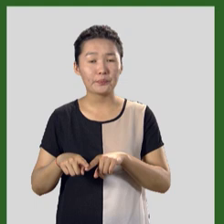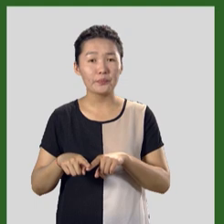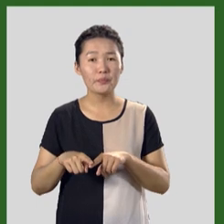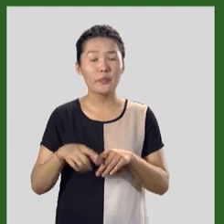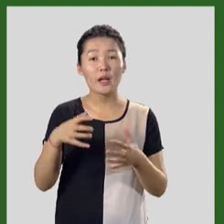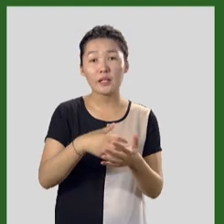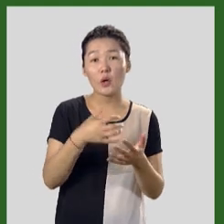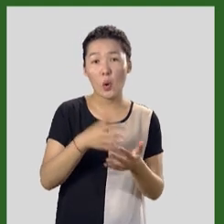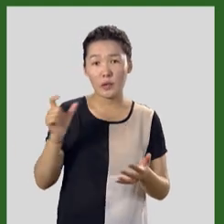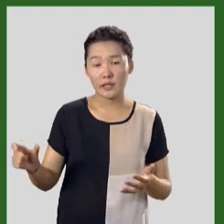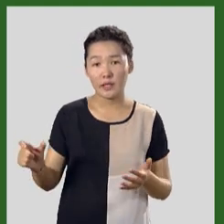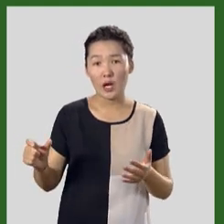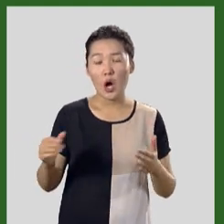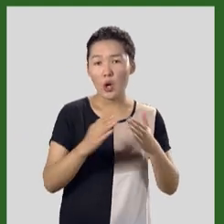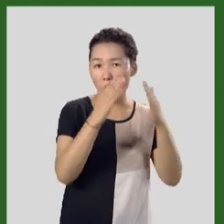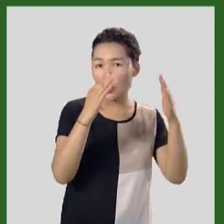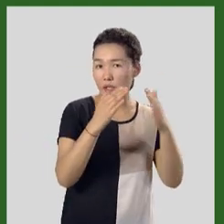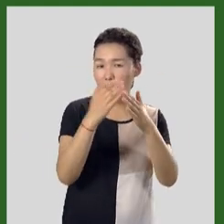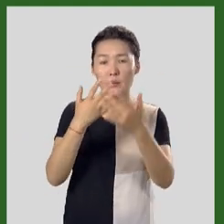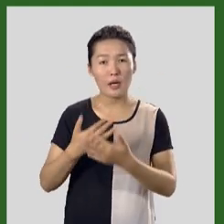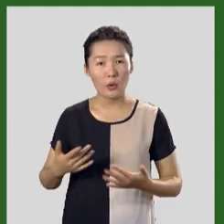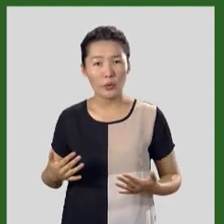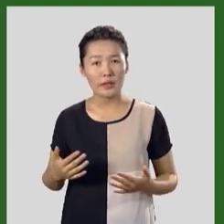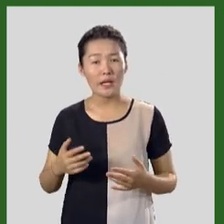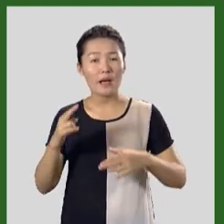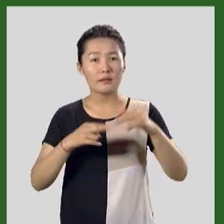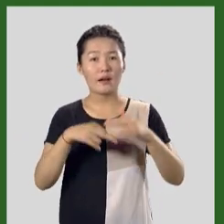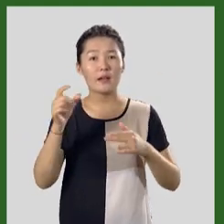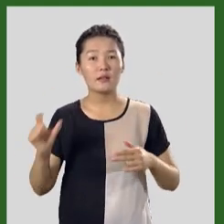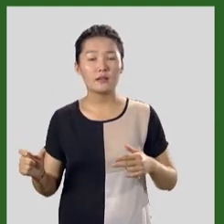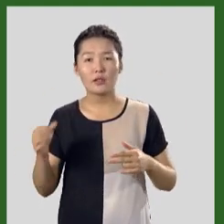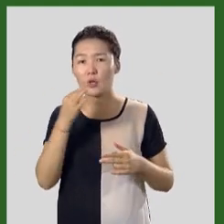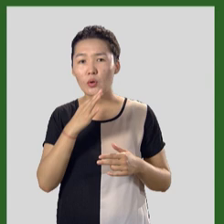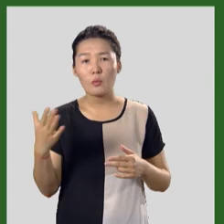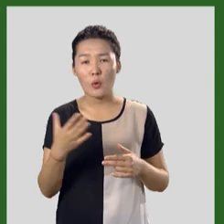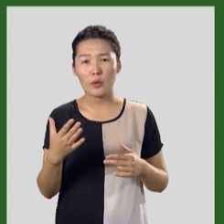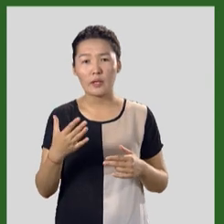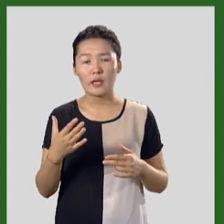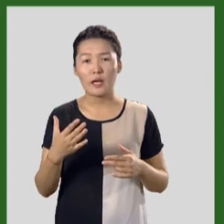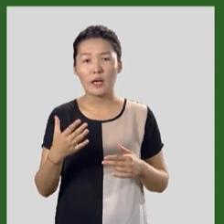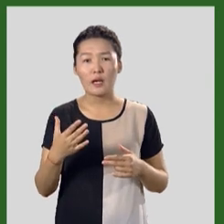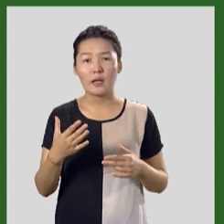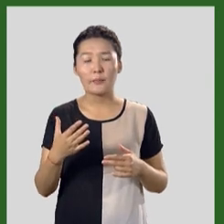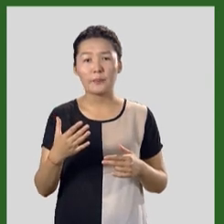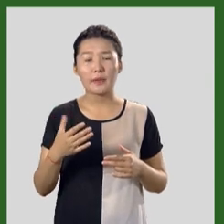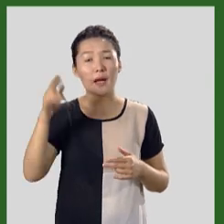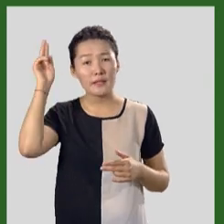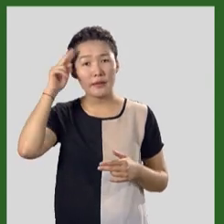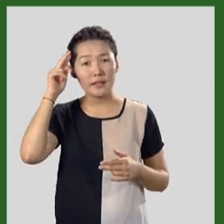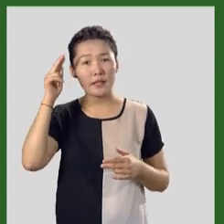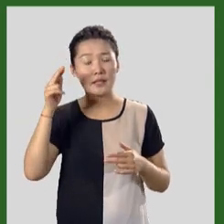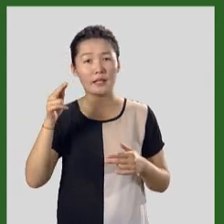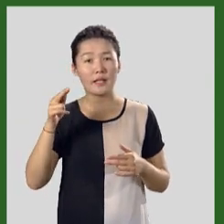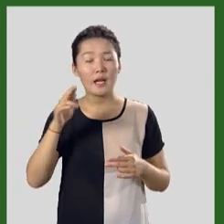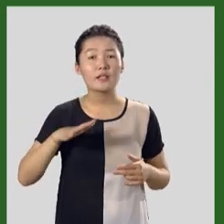породы. Строители – любое освоение территории и строительство не начинается без